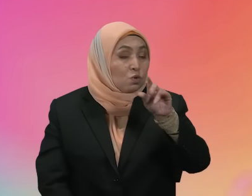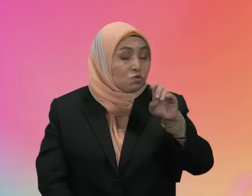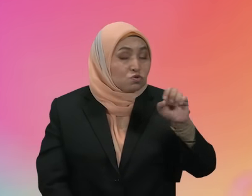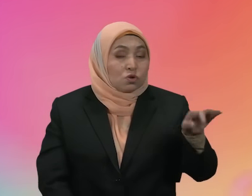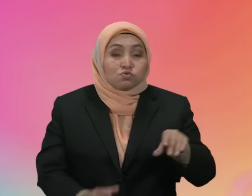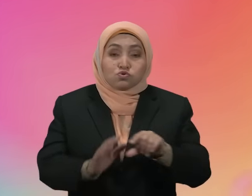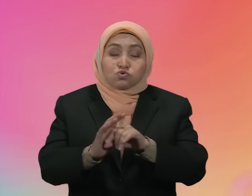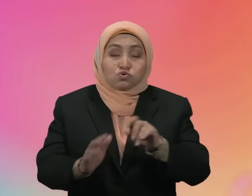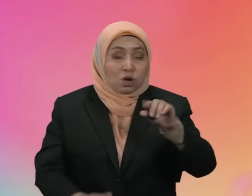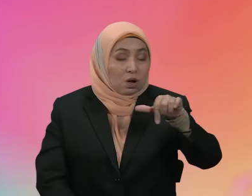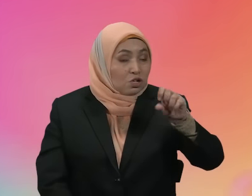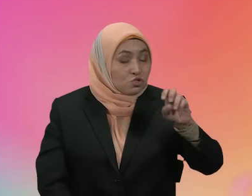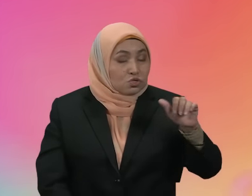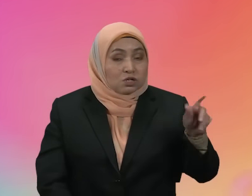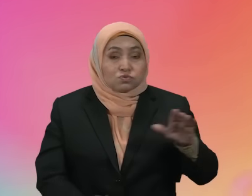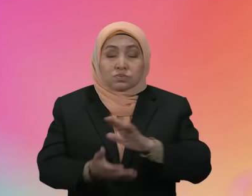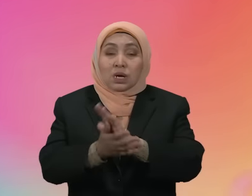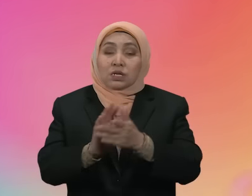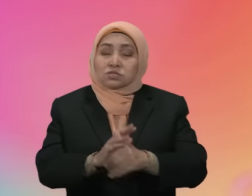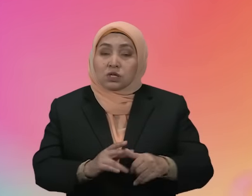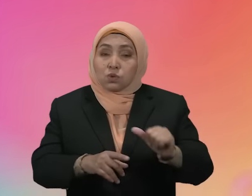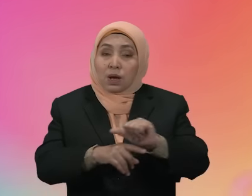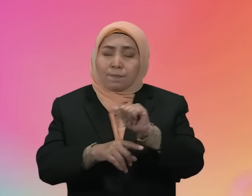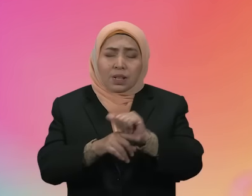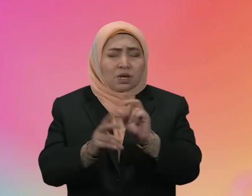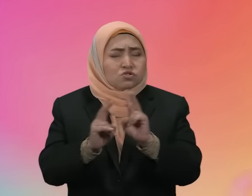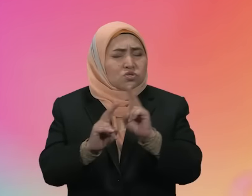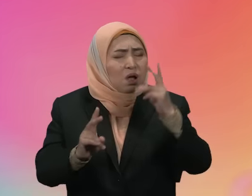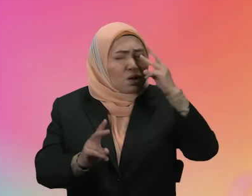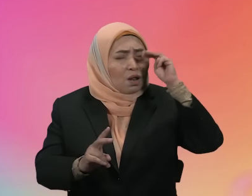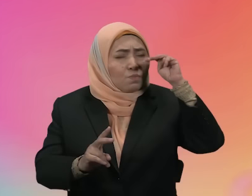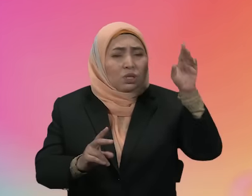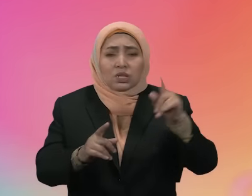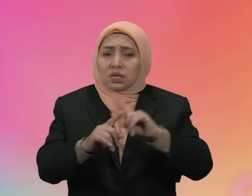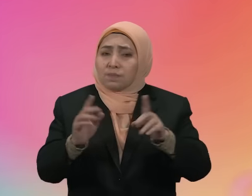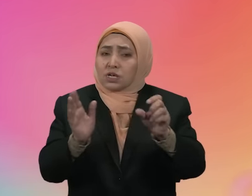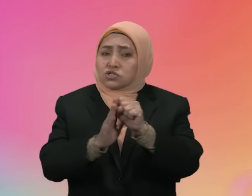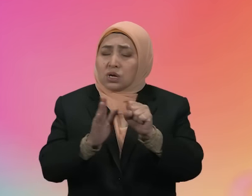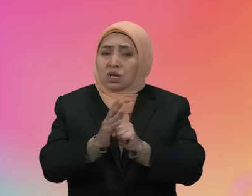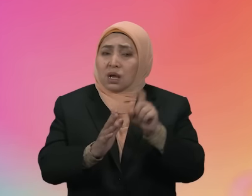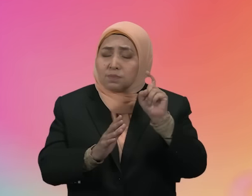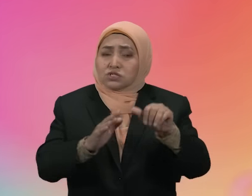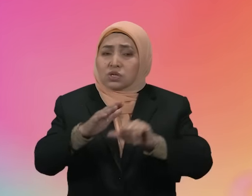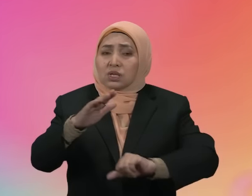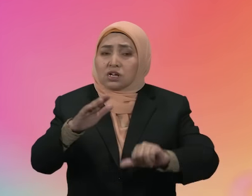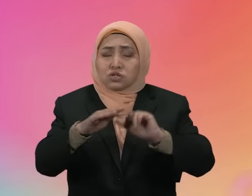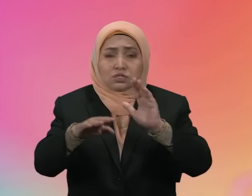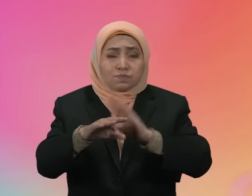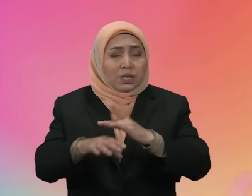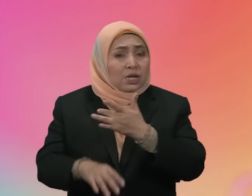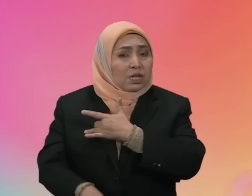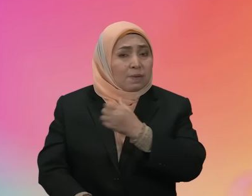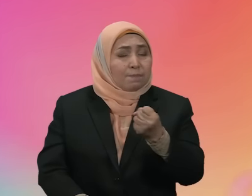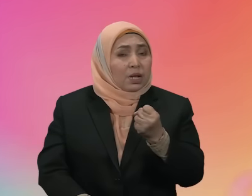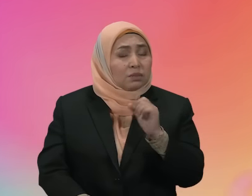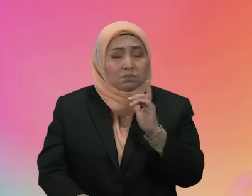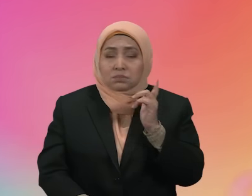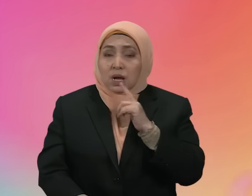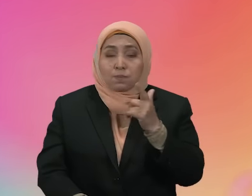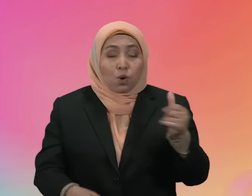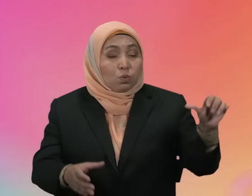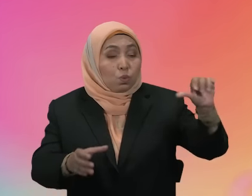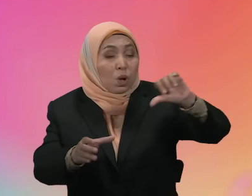surah Al-Insan sebagai satu amal yang amat mulia. Tetapi syaratnya mesti diasaskan kepada iman. Kita tidak mahu tuang